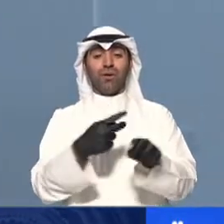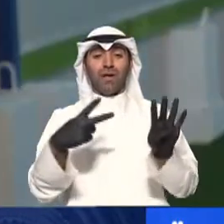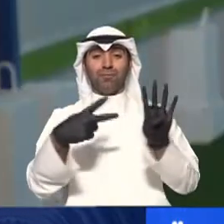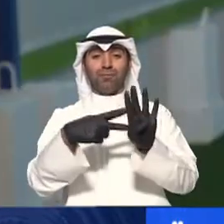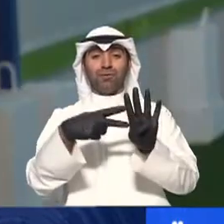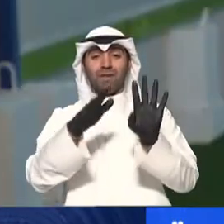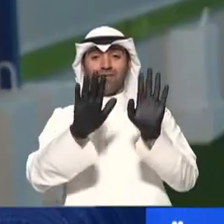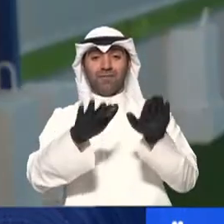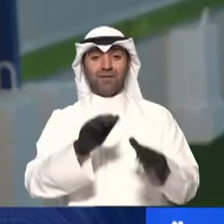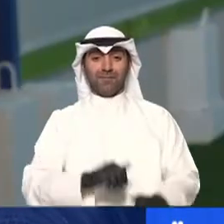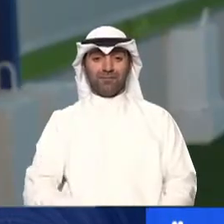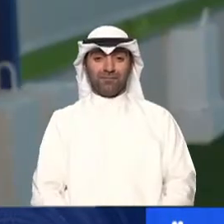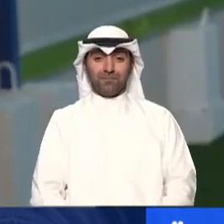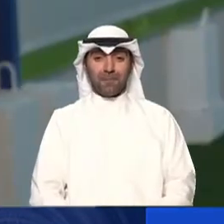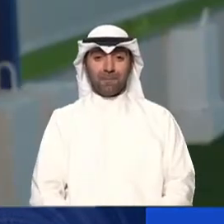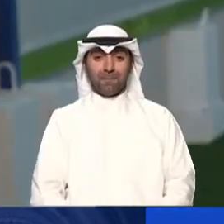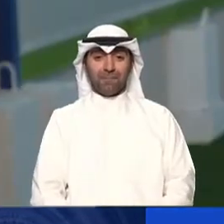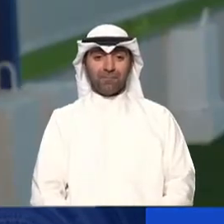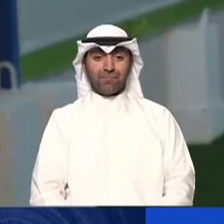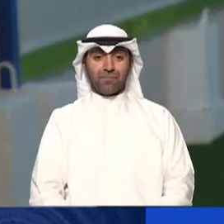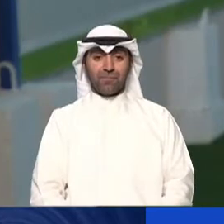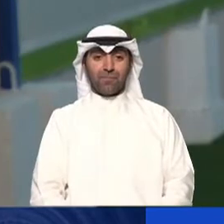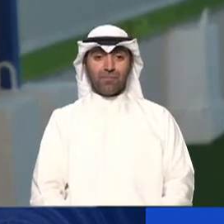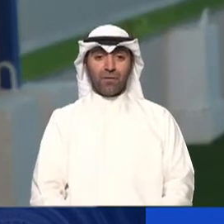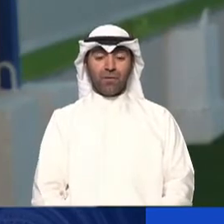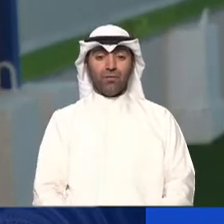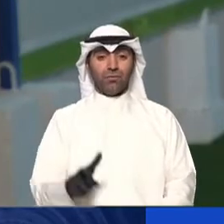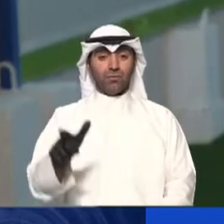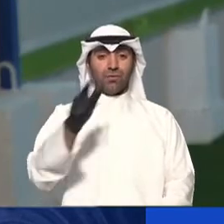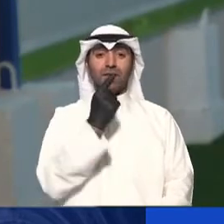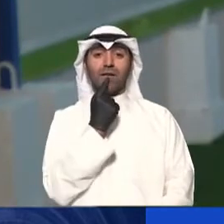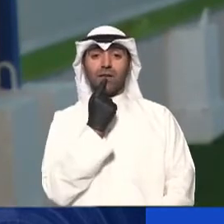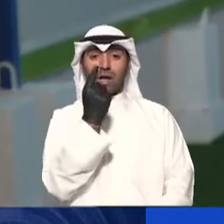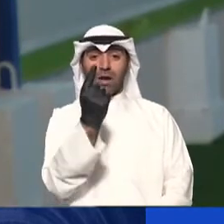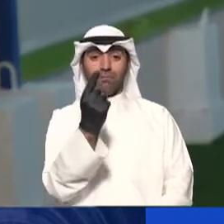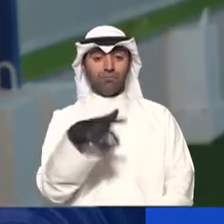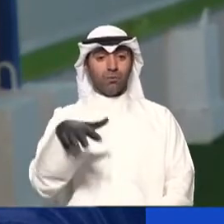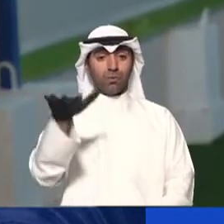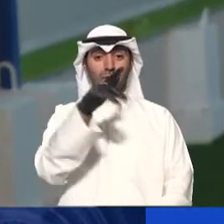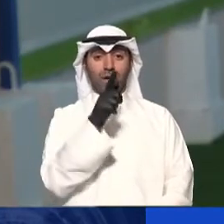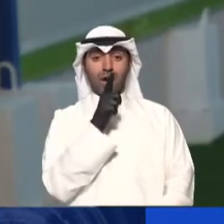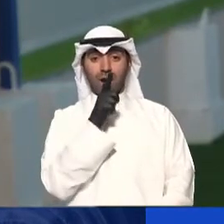منا أن ننجزها في أوقات قياسية بالنسبة لنا كانت غير مسبوقة،